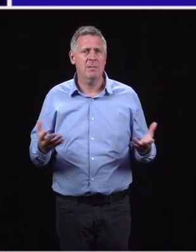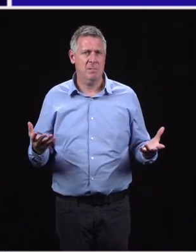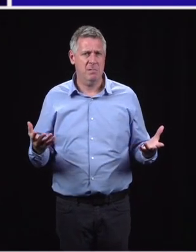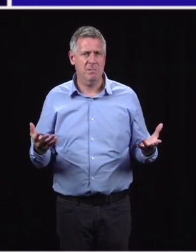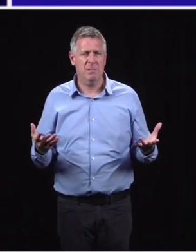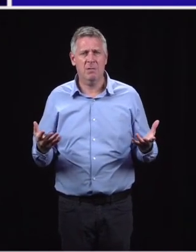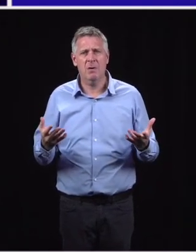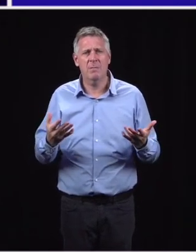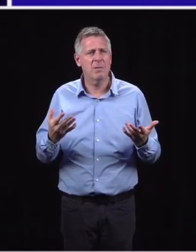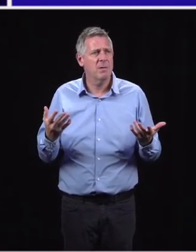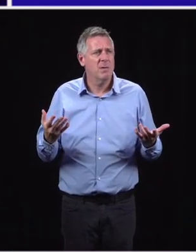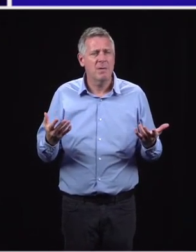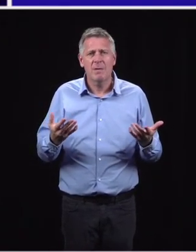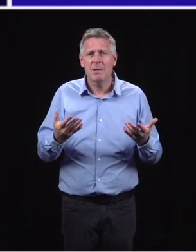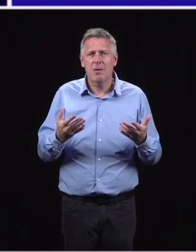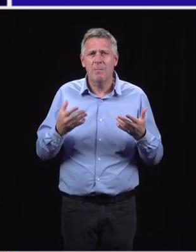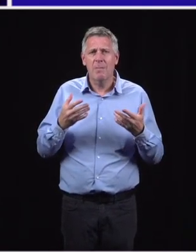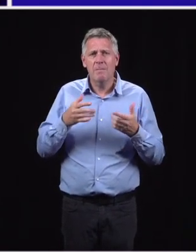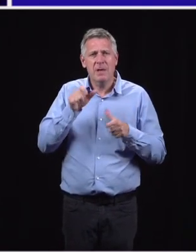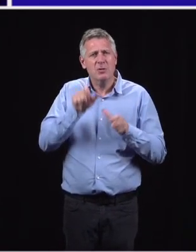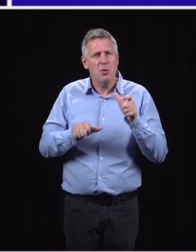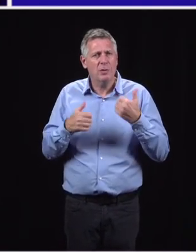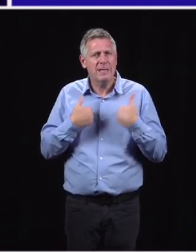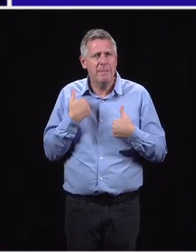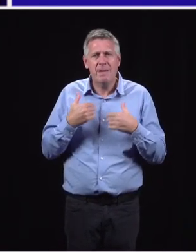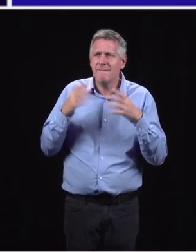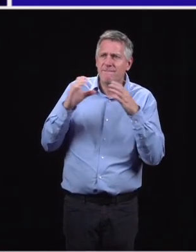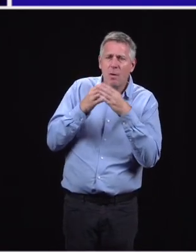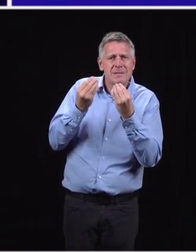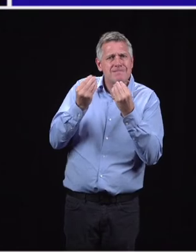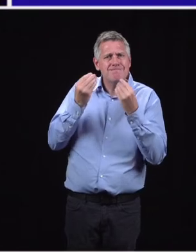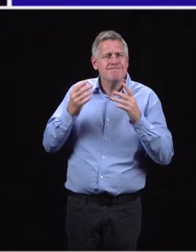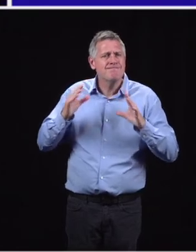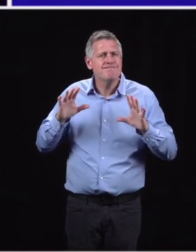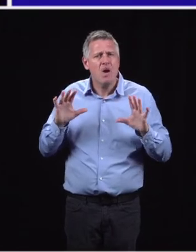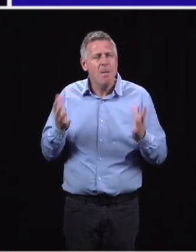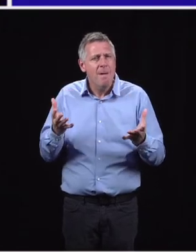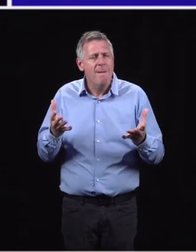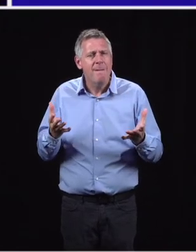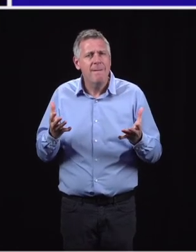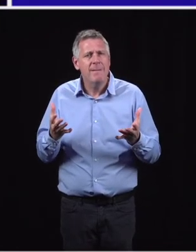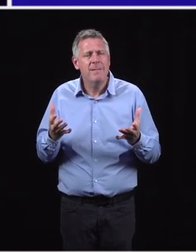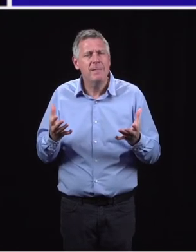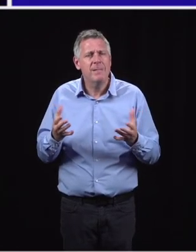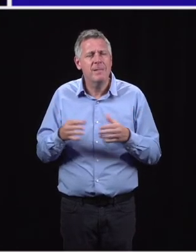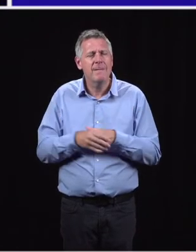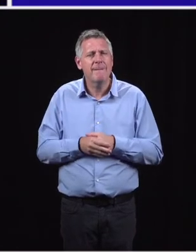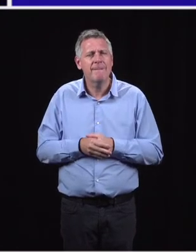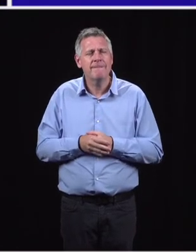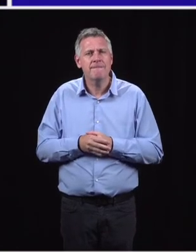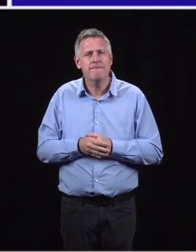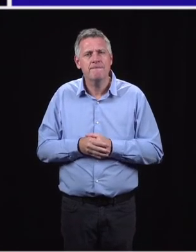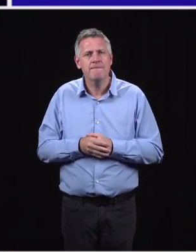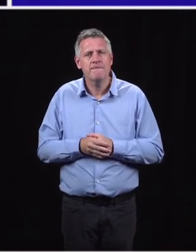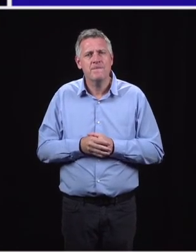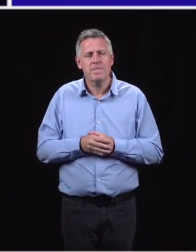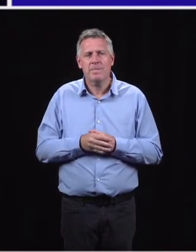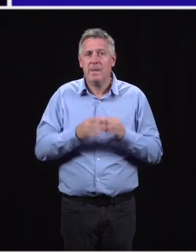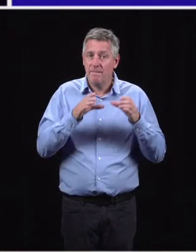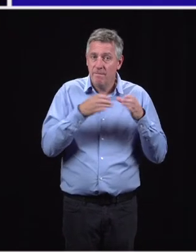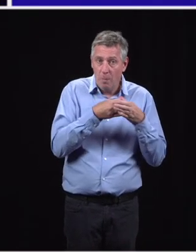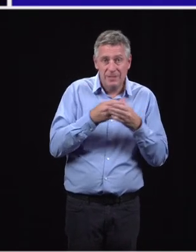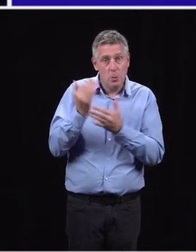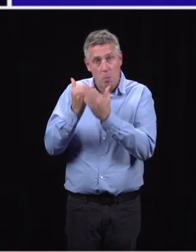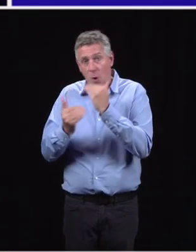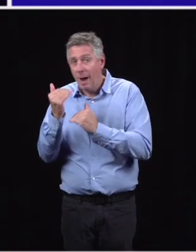recevoir cette cette formation alors oui du coup il y a une petite nuance entre entre formation et